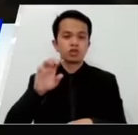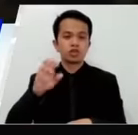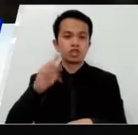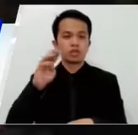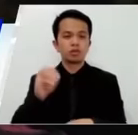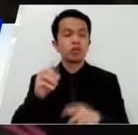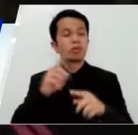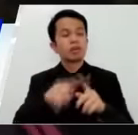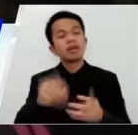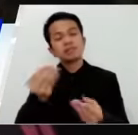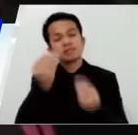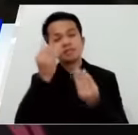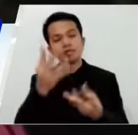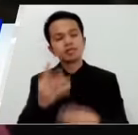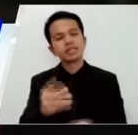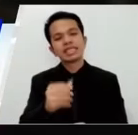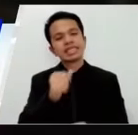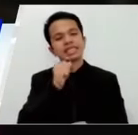po kasi ganun